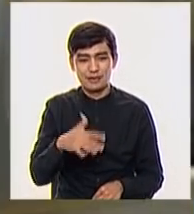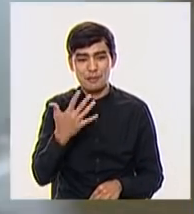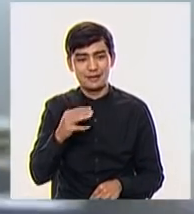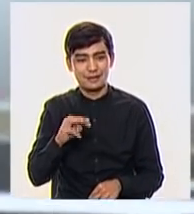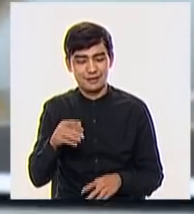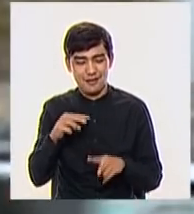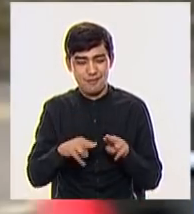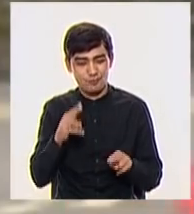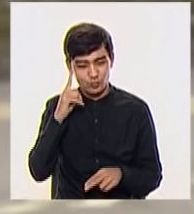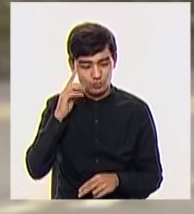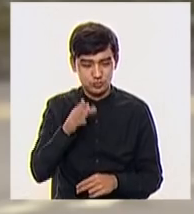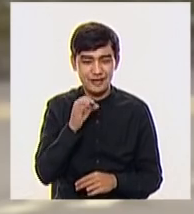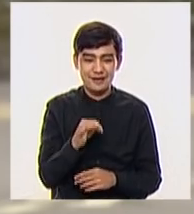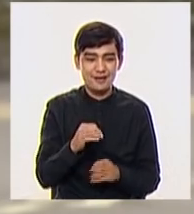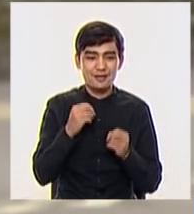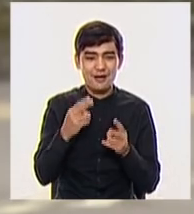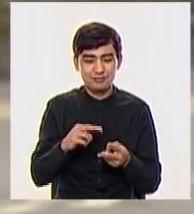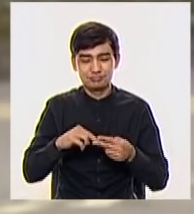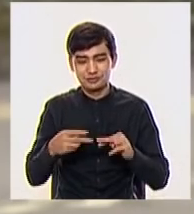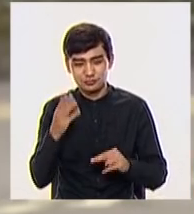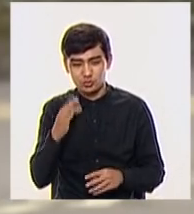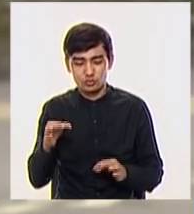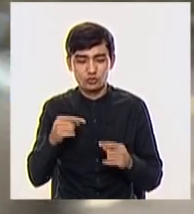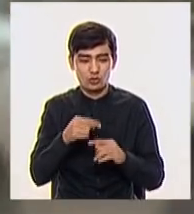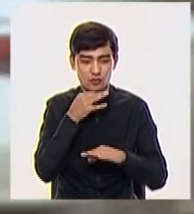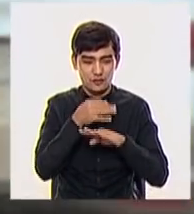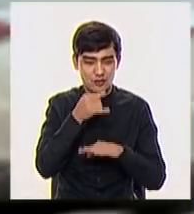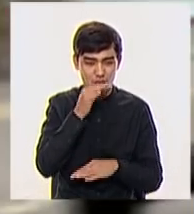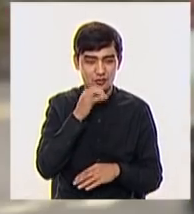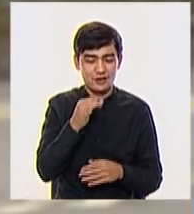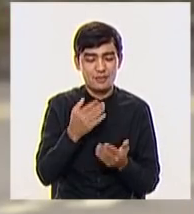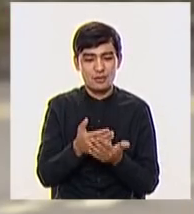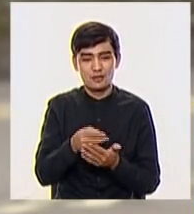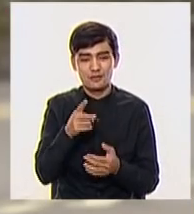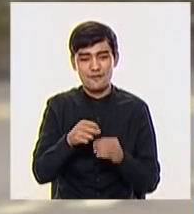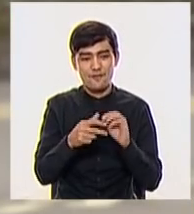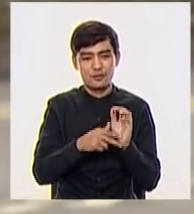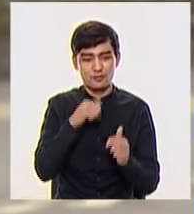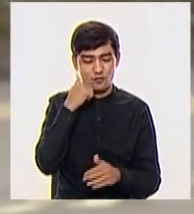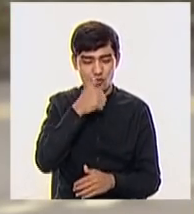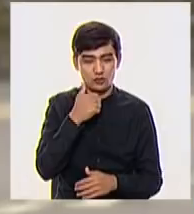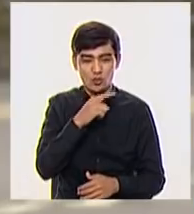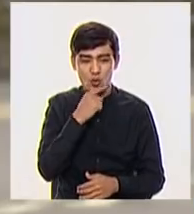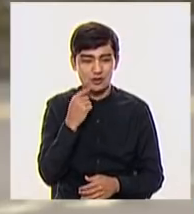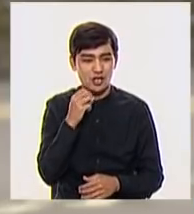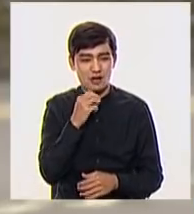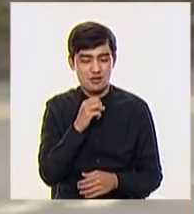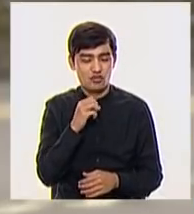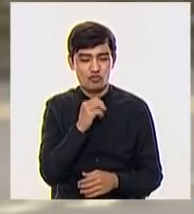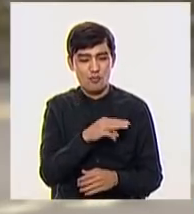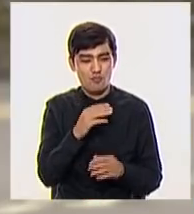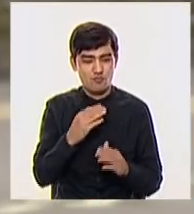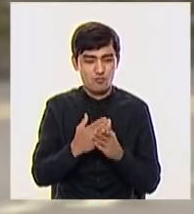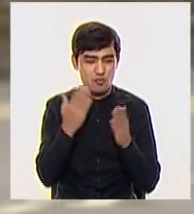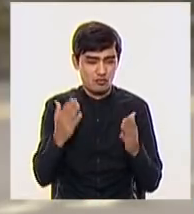Бірақ нарықтағы бағаның қалай құбылатынын ешкім дөп басып айта алмайды. Мысалы, 2018 жылы Ресейден сұраныс көп болғандықтан